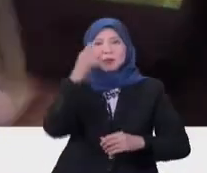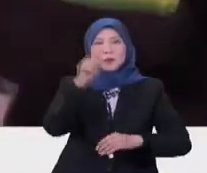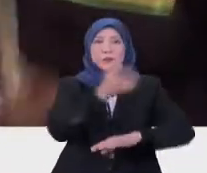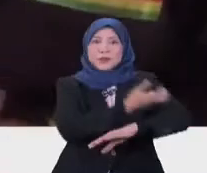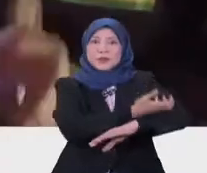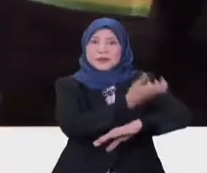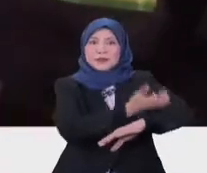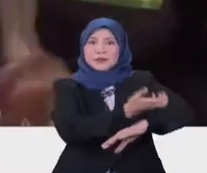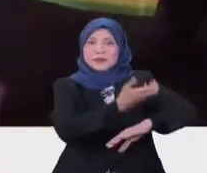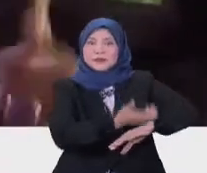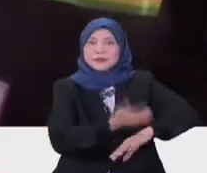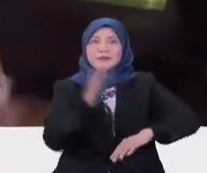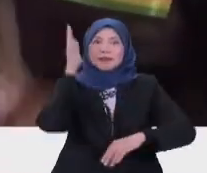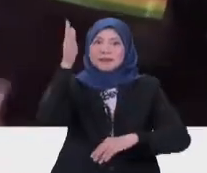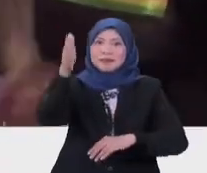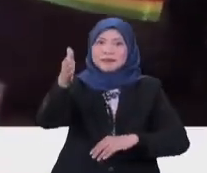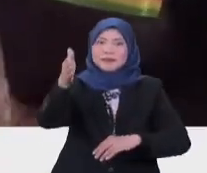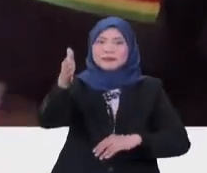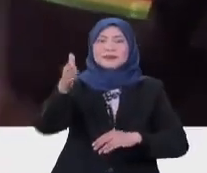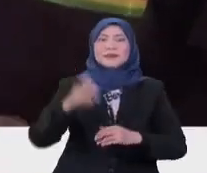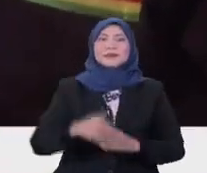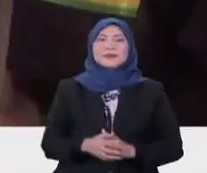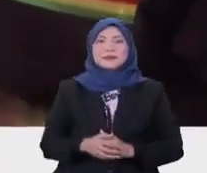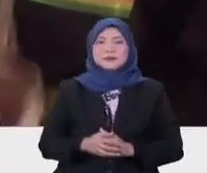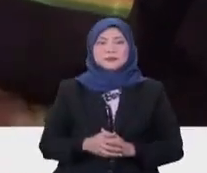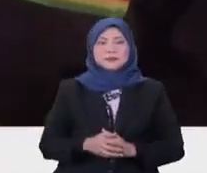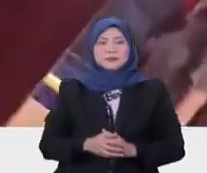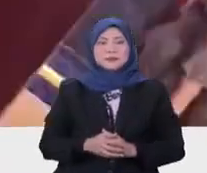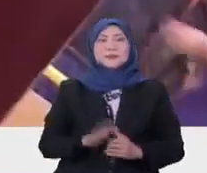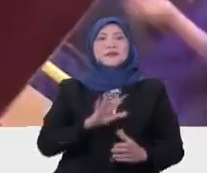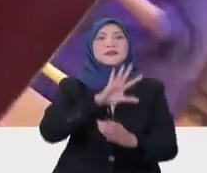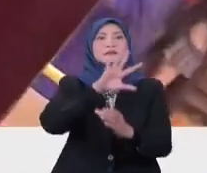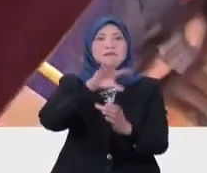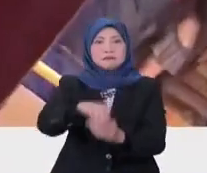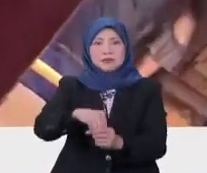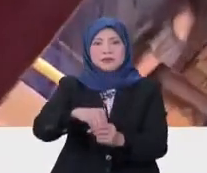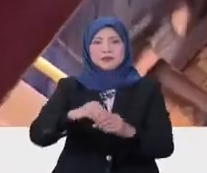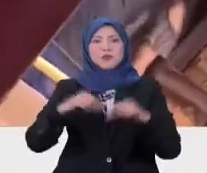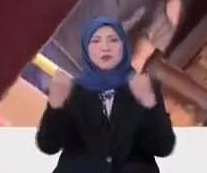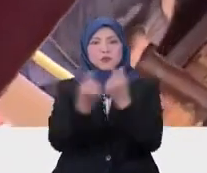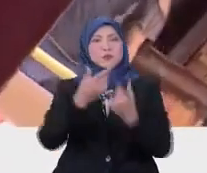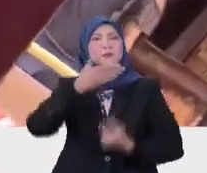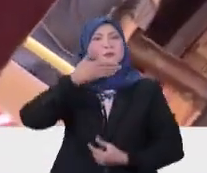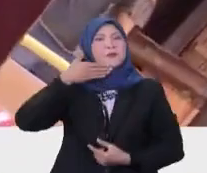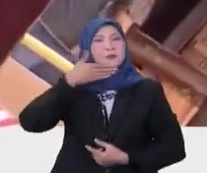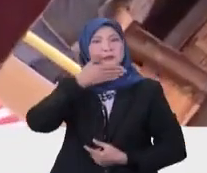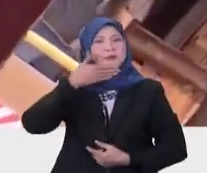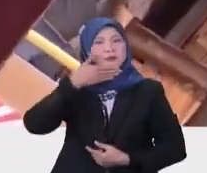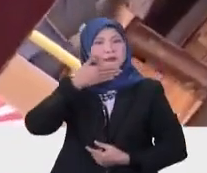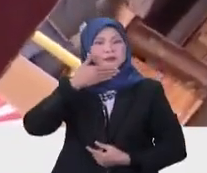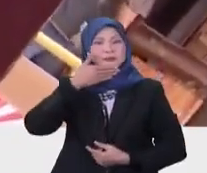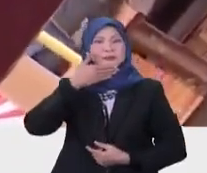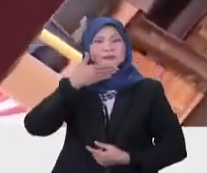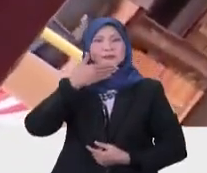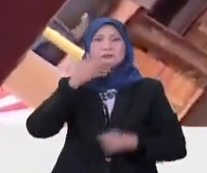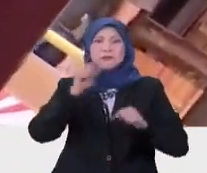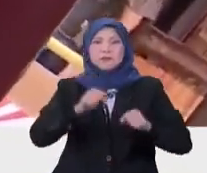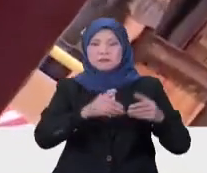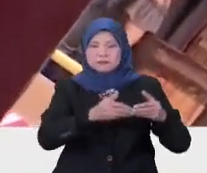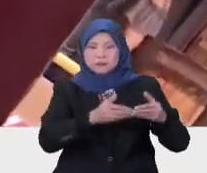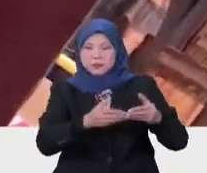generasi akan datang untuk melibatkan anak-anak muda kita sebagai